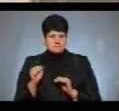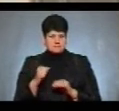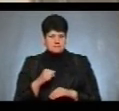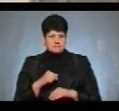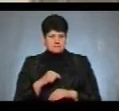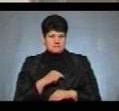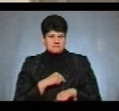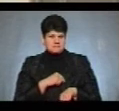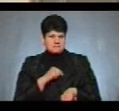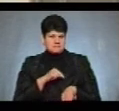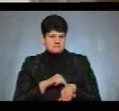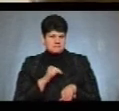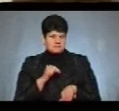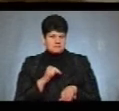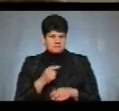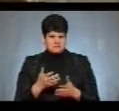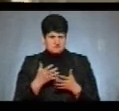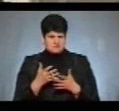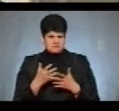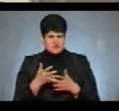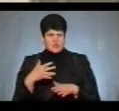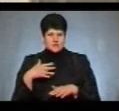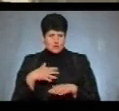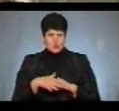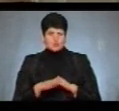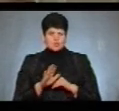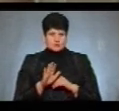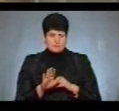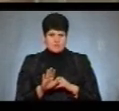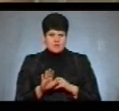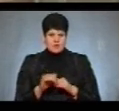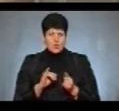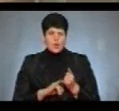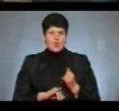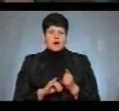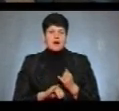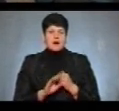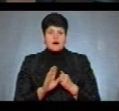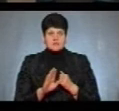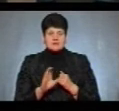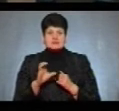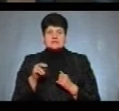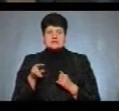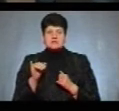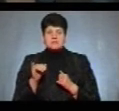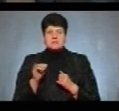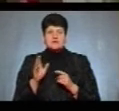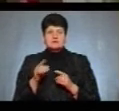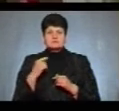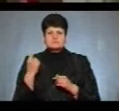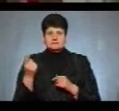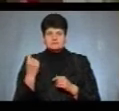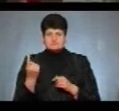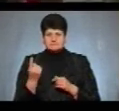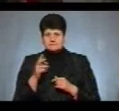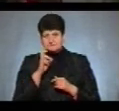не підвела, звісно. Зрозуміла, то коханка. А Степан Пульвіса. Гумор